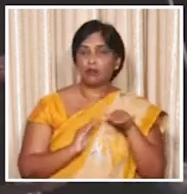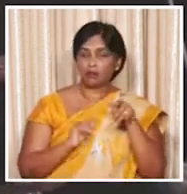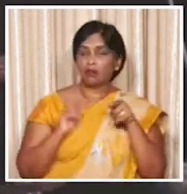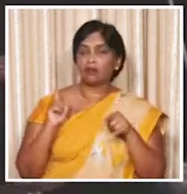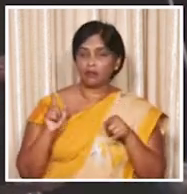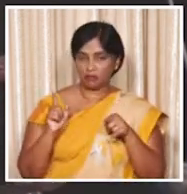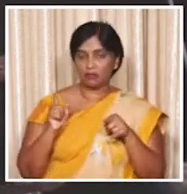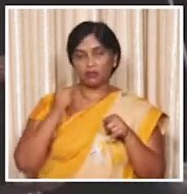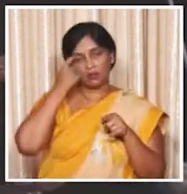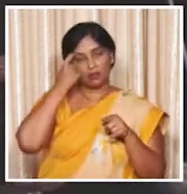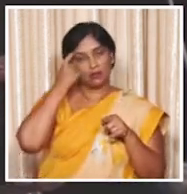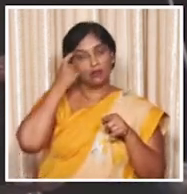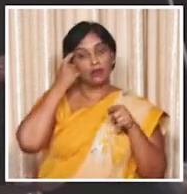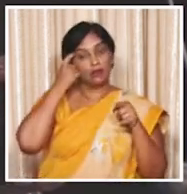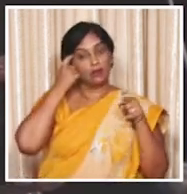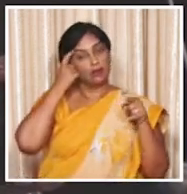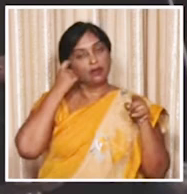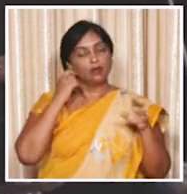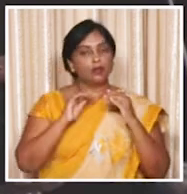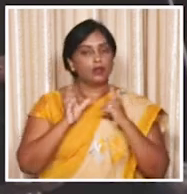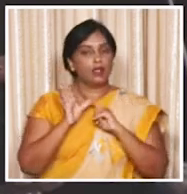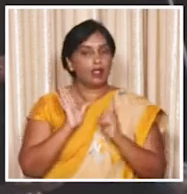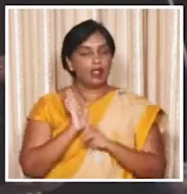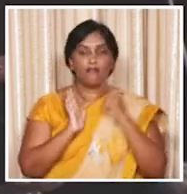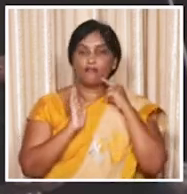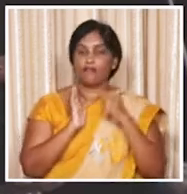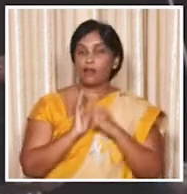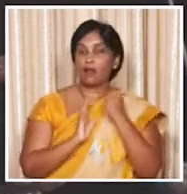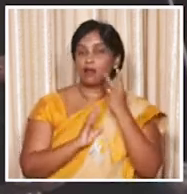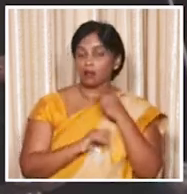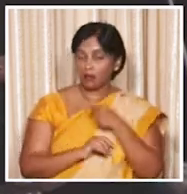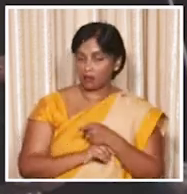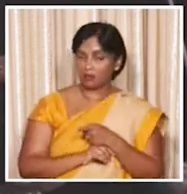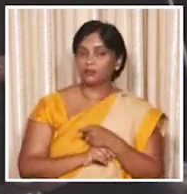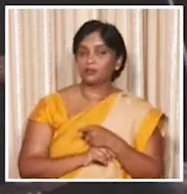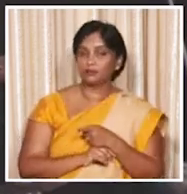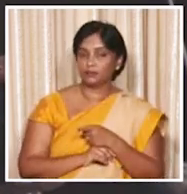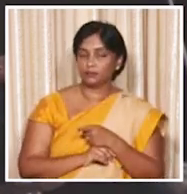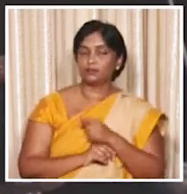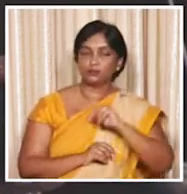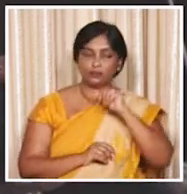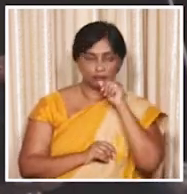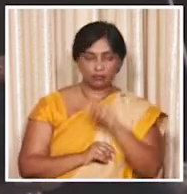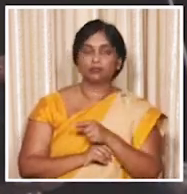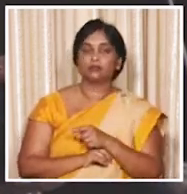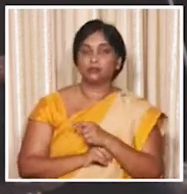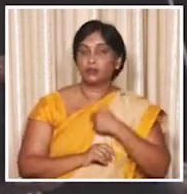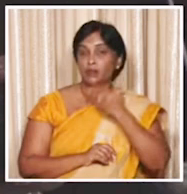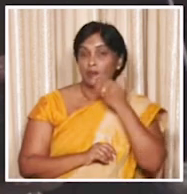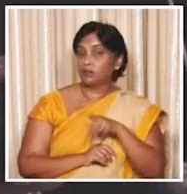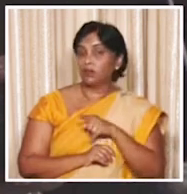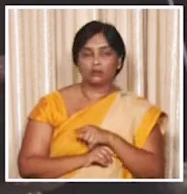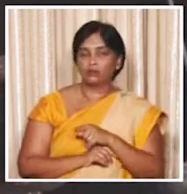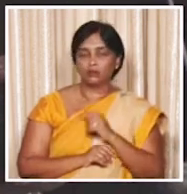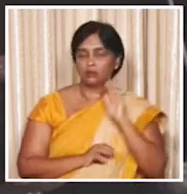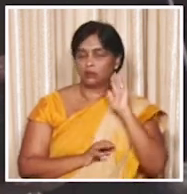இந்த பரீட்சையிலே கணித பிரிவிலே தோற்றிய இந்த மாணவி மட்டுப்படுத்தப்பட்ட நவீன தொழில்நுட்ப வசதிகளுக்கும் பொருளாதார இயலுமைகளுக்கும்